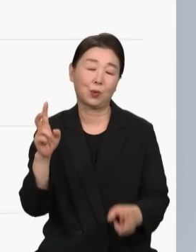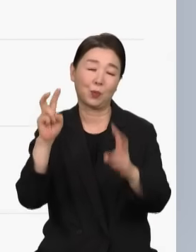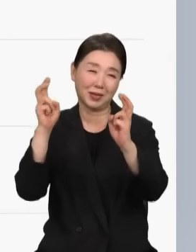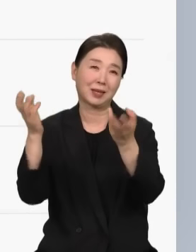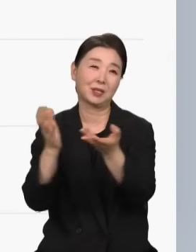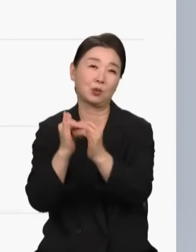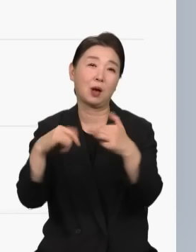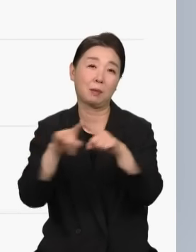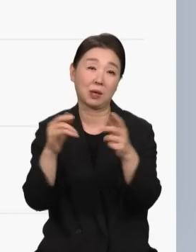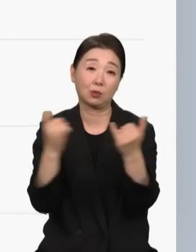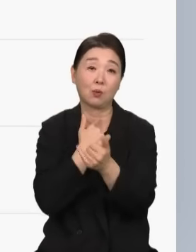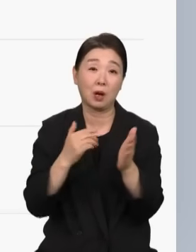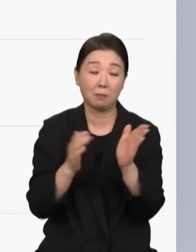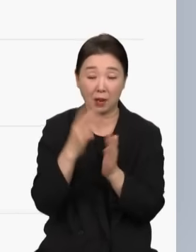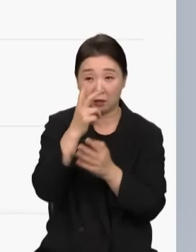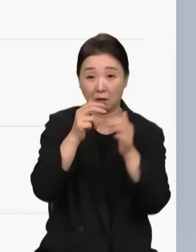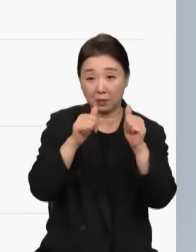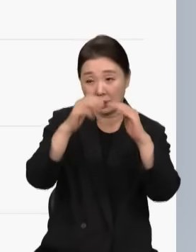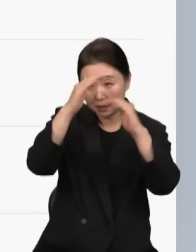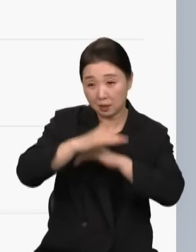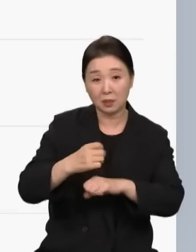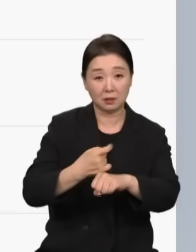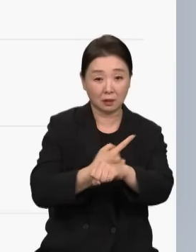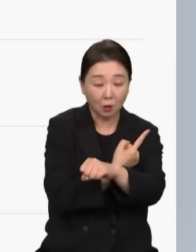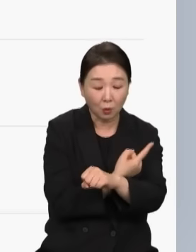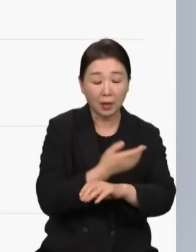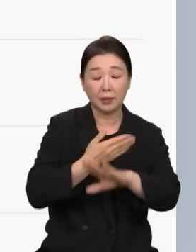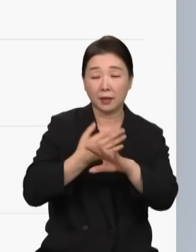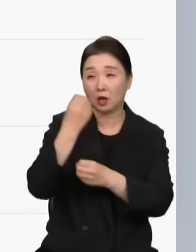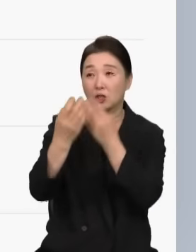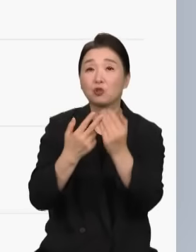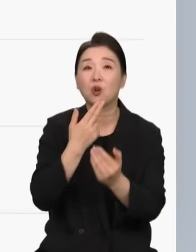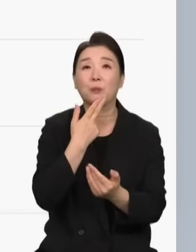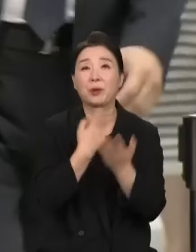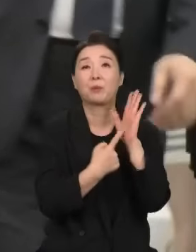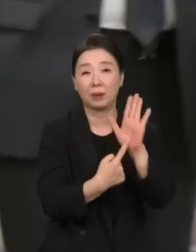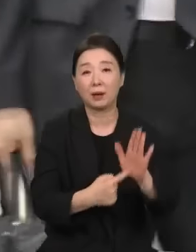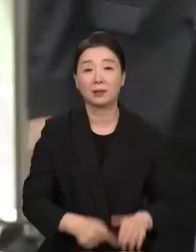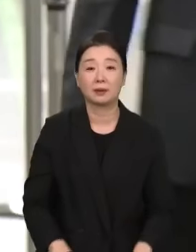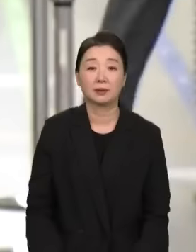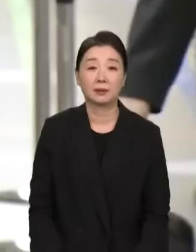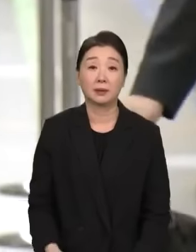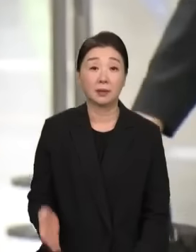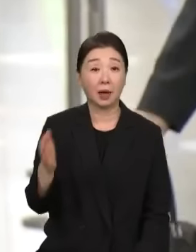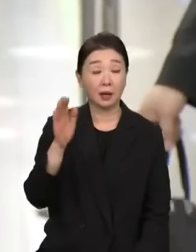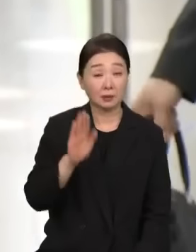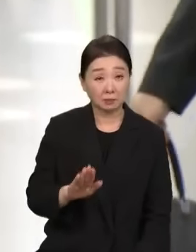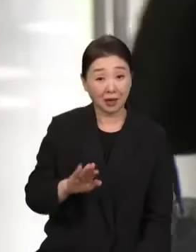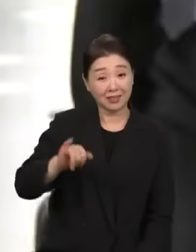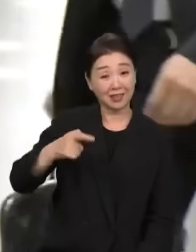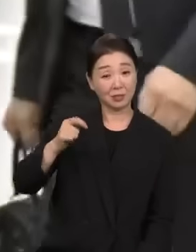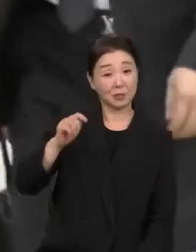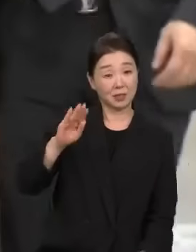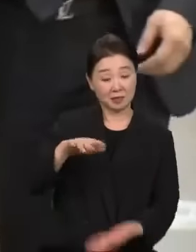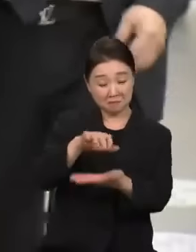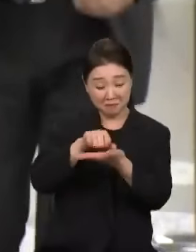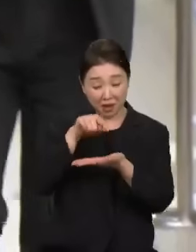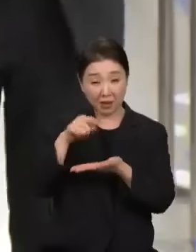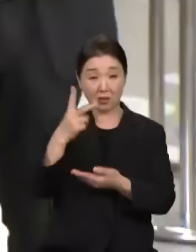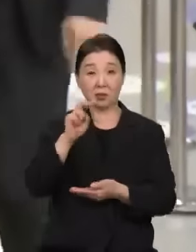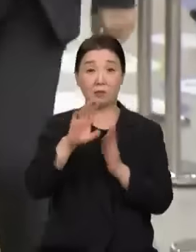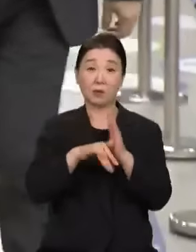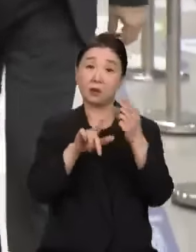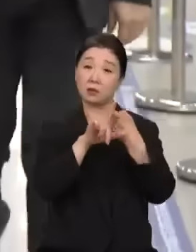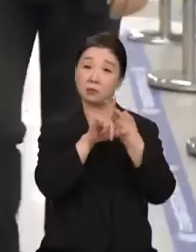통화한 것이고 검찰에도 이 내용 외에 진술한게 없다고 했습니다 하지만 JTBC 확인한 2021년